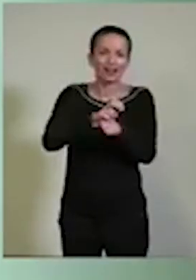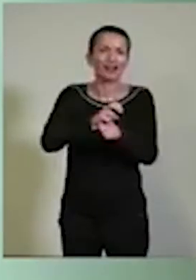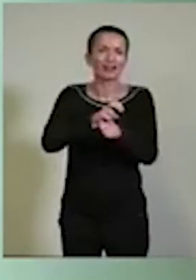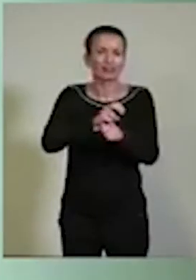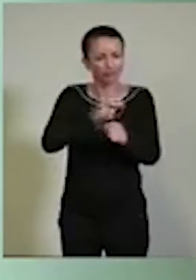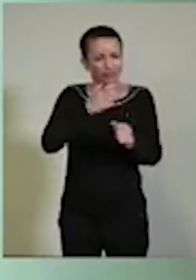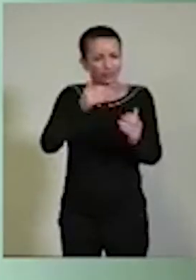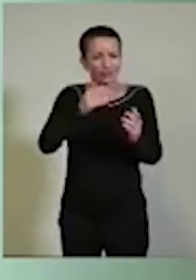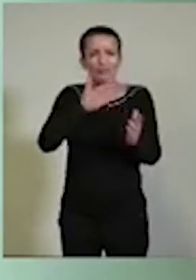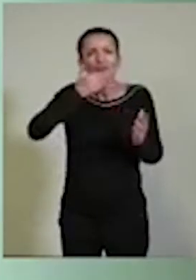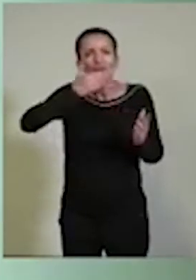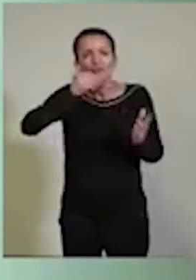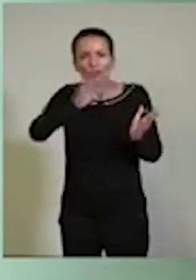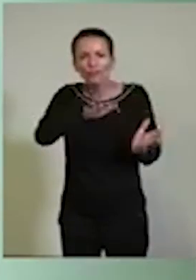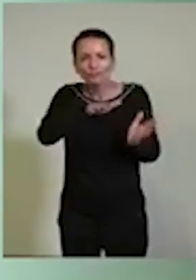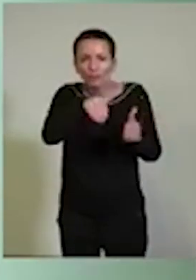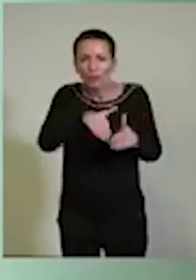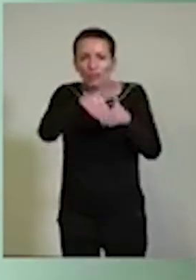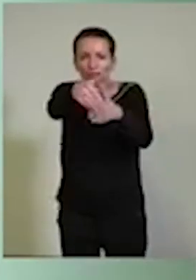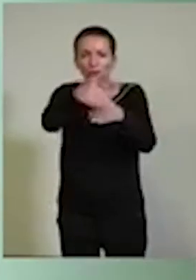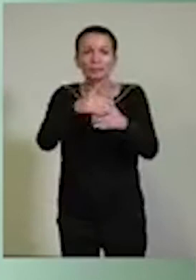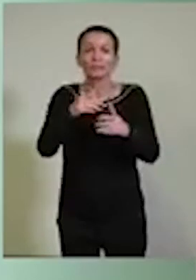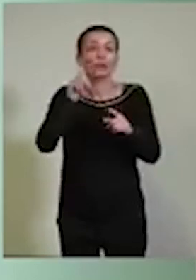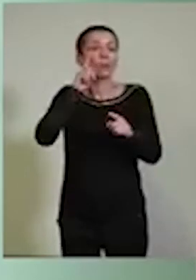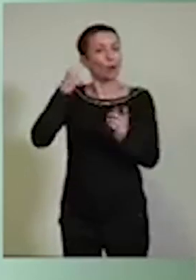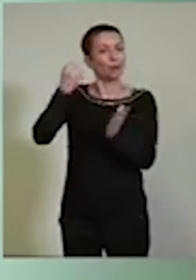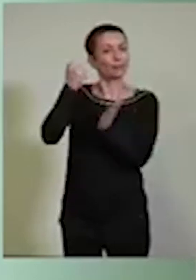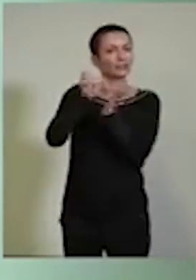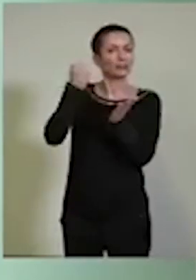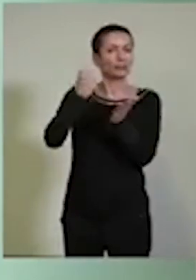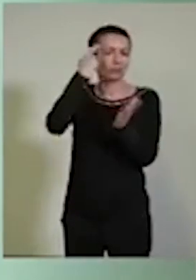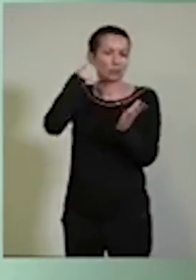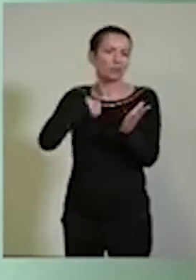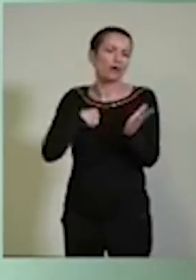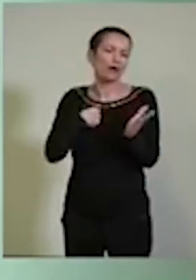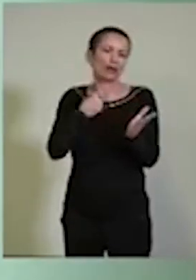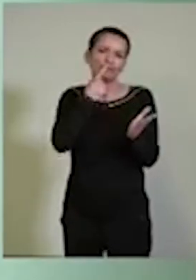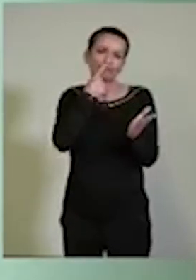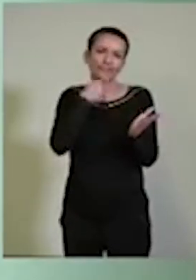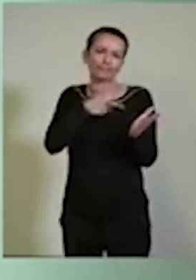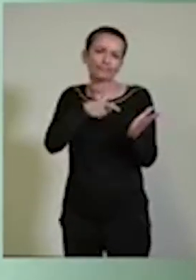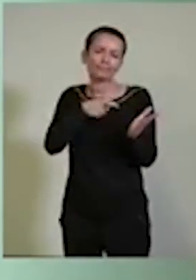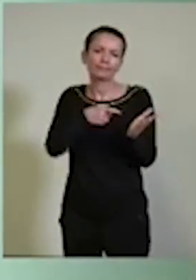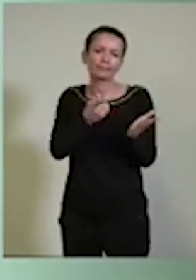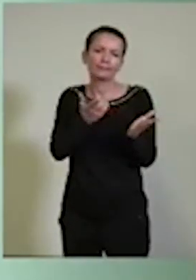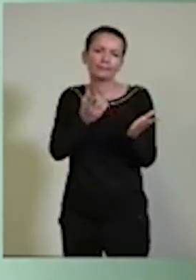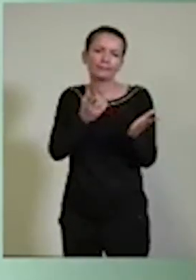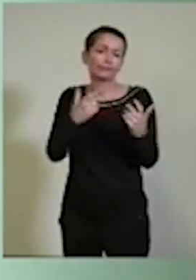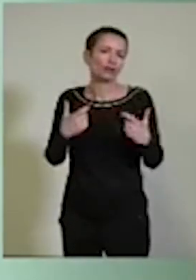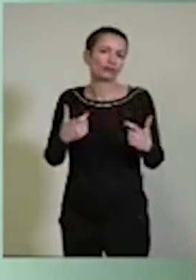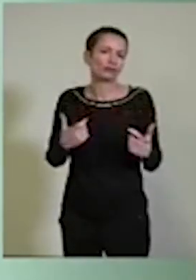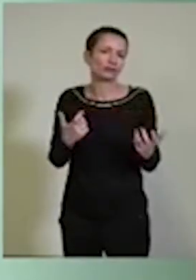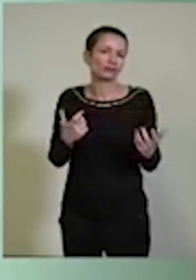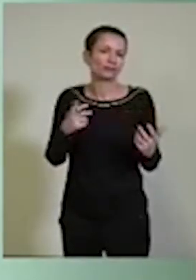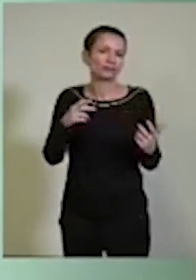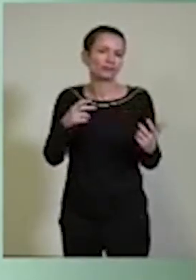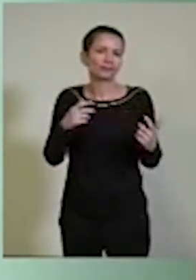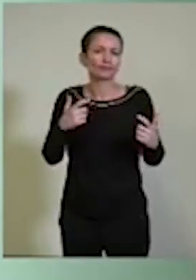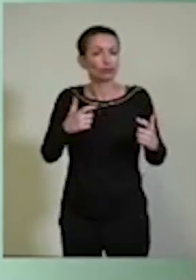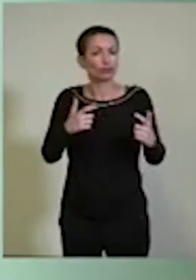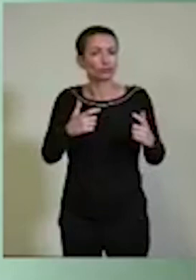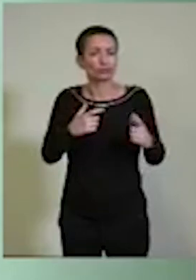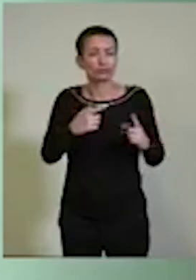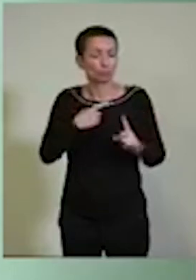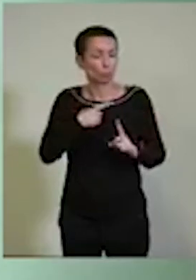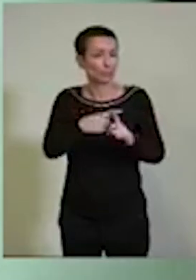s'améliorer. Cette labellisation a été, pour moi, je pense, une vraie chance. C'est une très bonne chose que ça a